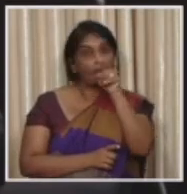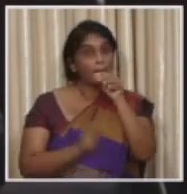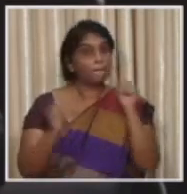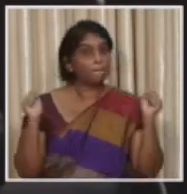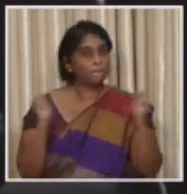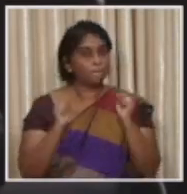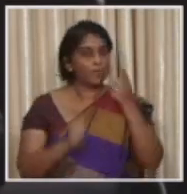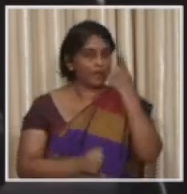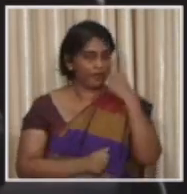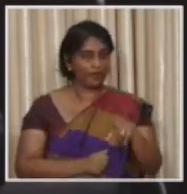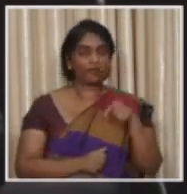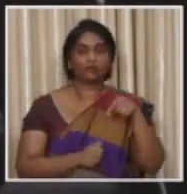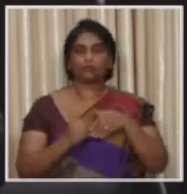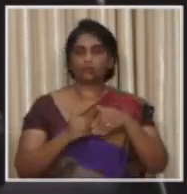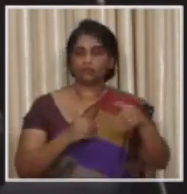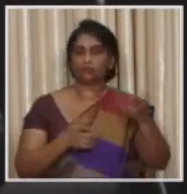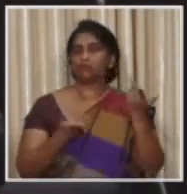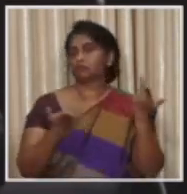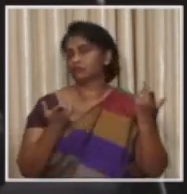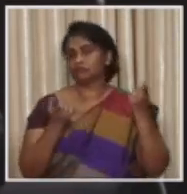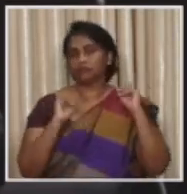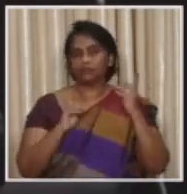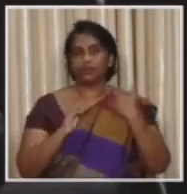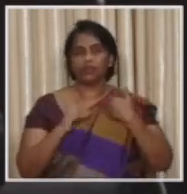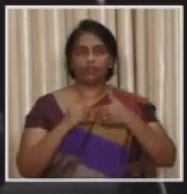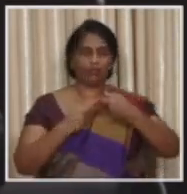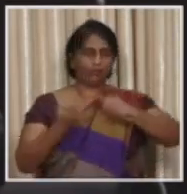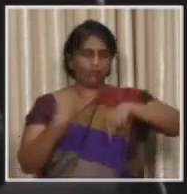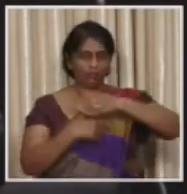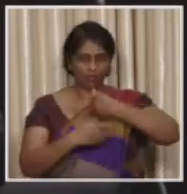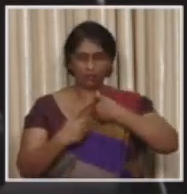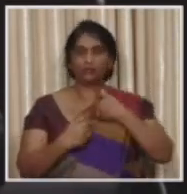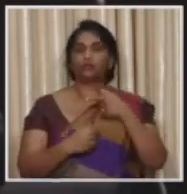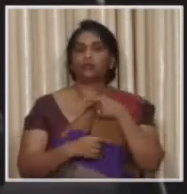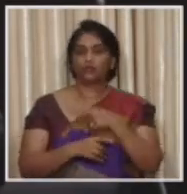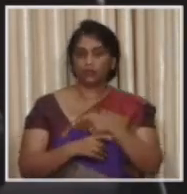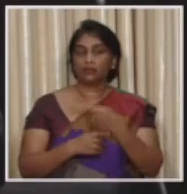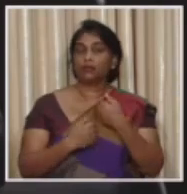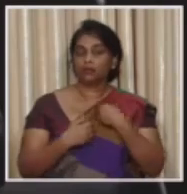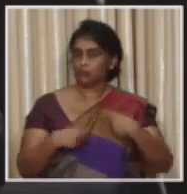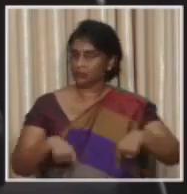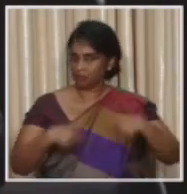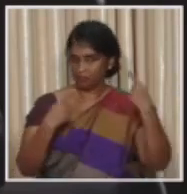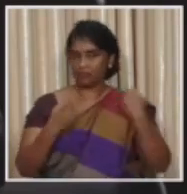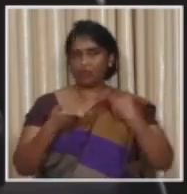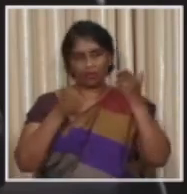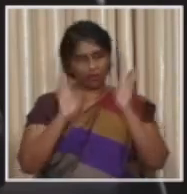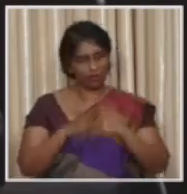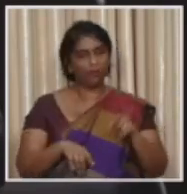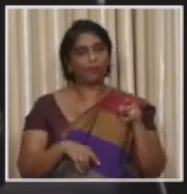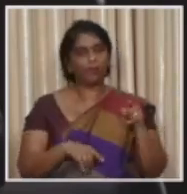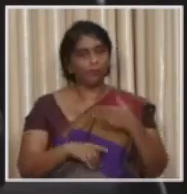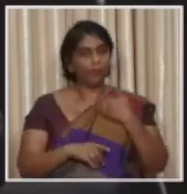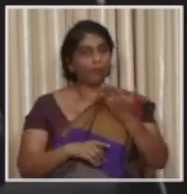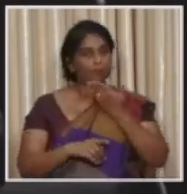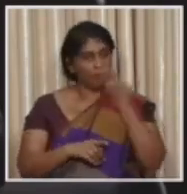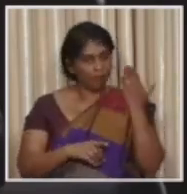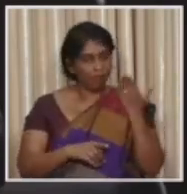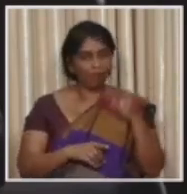බය නිසා තමයි මෙච්චර කාලයකට තමුන්නාසලා ආපස්සට යන්නේ. ඒ නිසා අපි අභියෝගයක් කරන අවසාන වශයෙන්. පුළුවන්